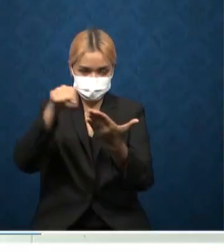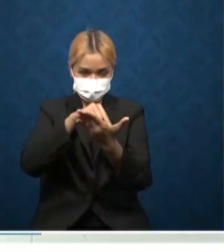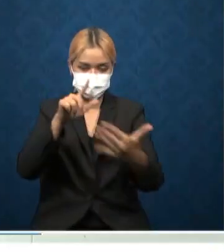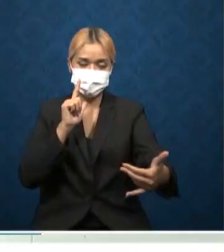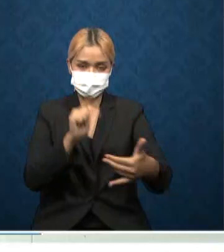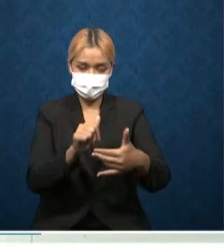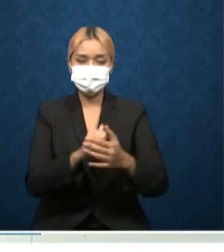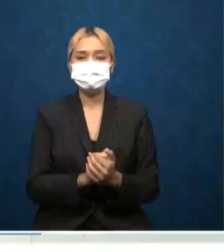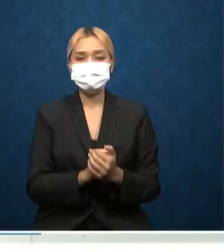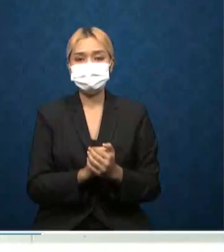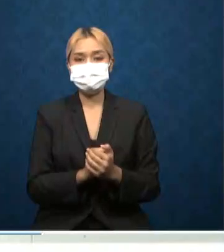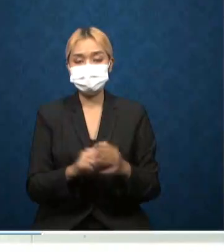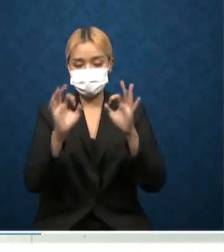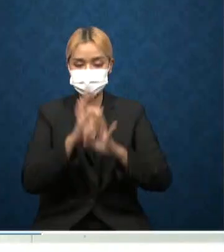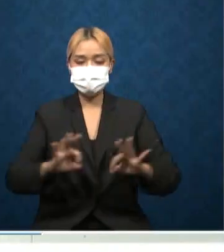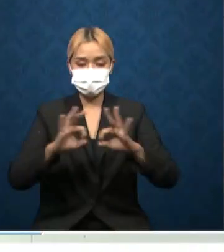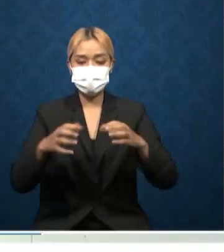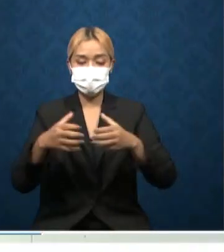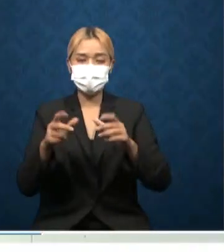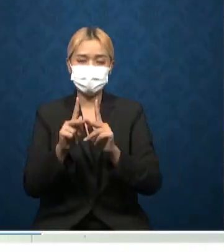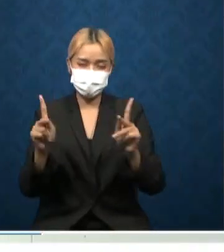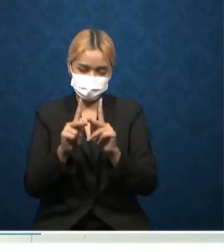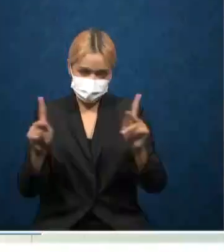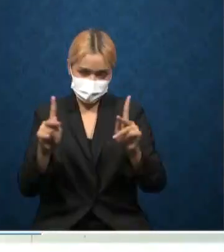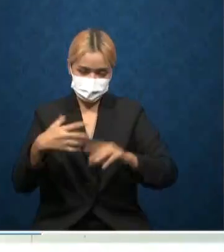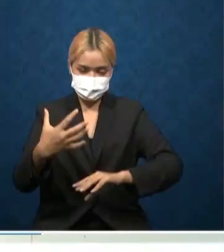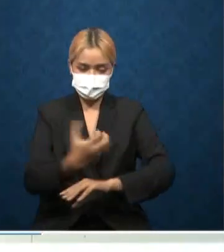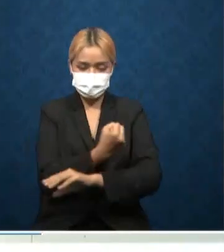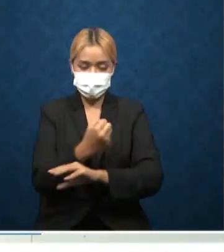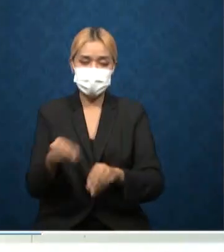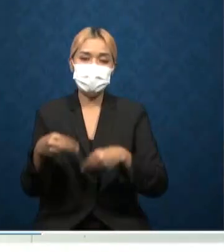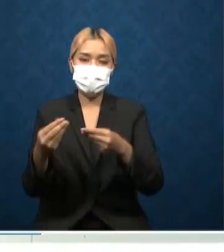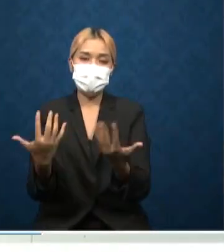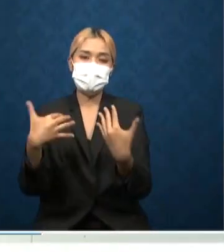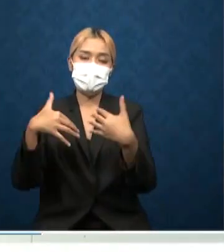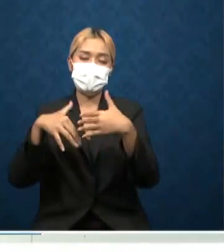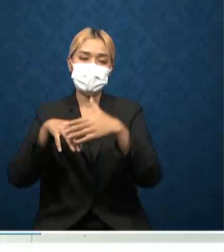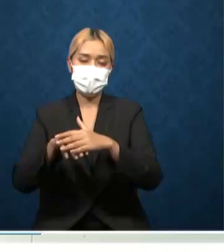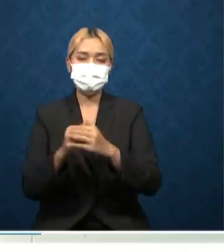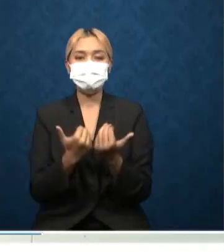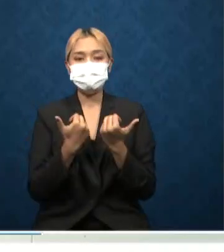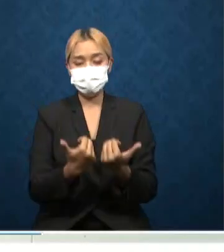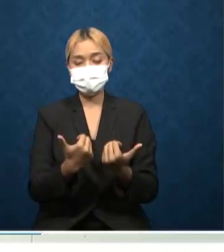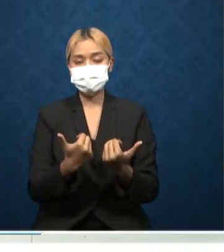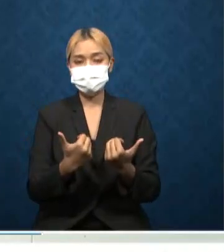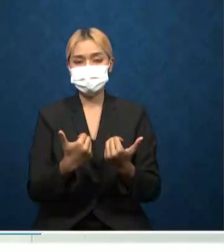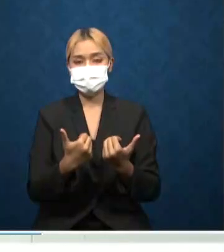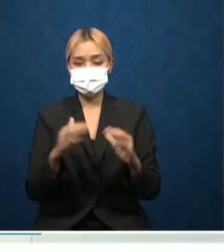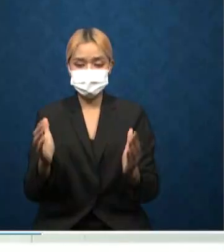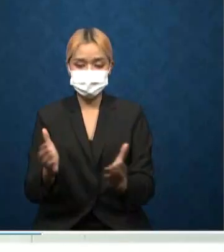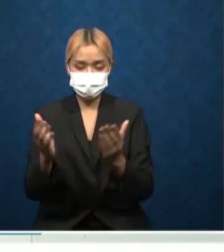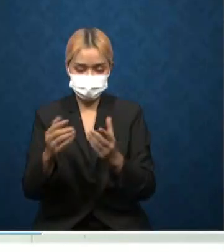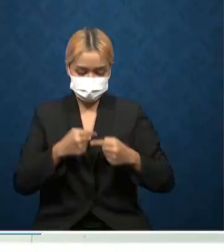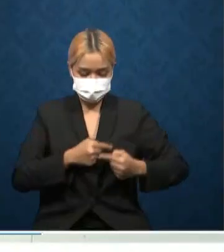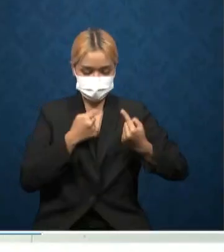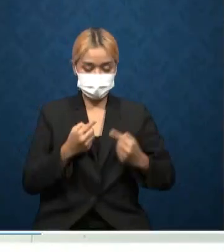เฉพาะคณะกรรมาธิการการเมืองและการมีส่วนร่วมของประชาชนซึ่งท่านได้ทั้งให้สนับสนุนและ